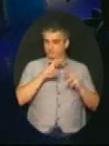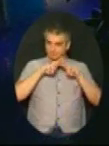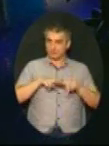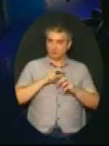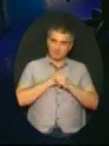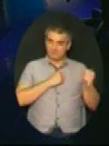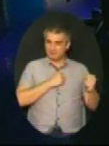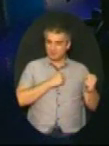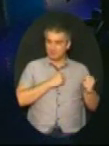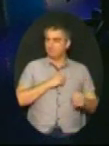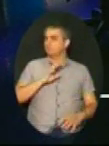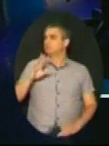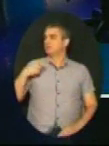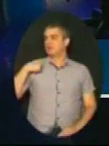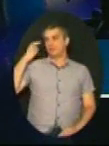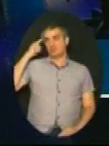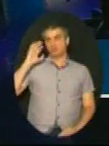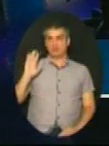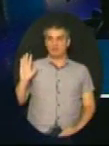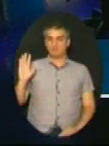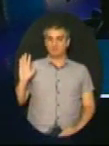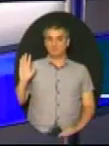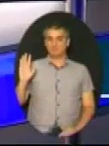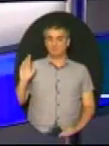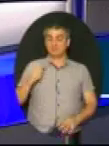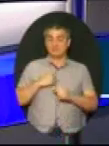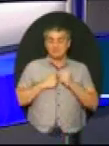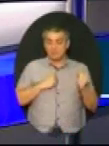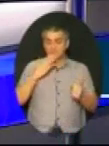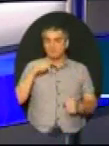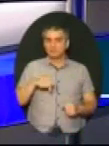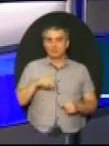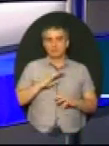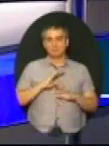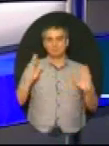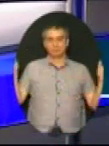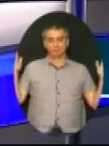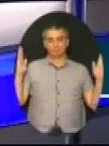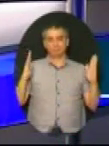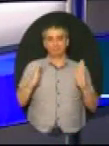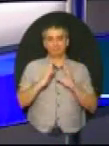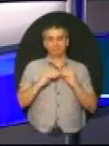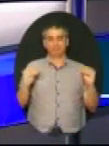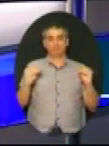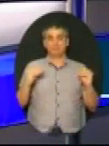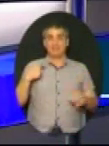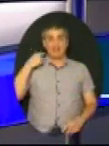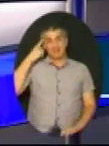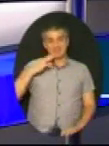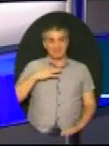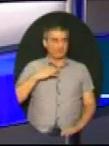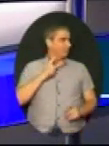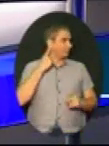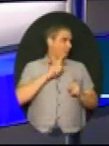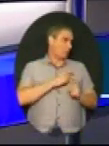להישאר בשמאל. אני חושב שהשמאל בישראל הולך ומצטמצם, ולפי דעתי... נשמע